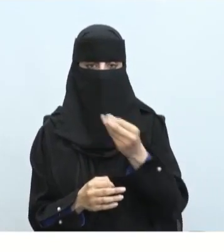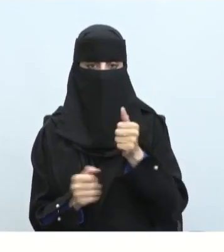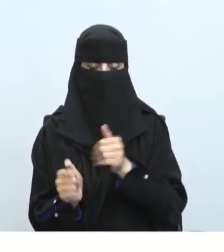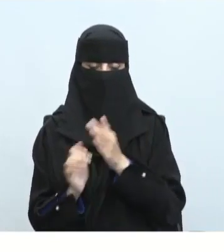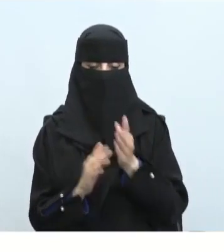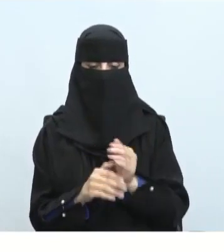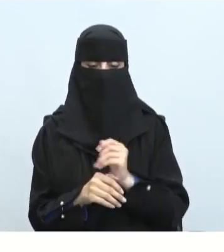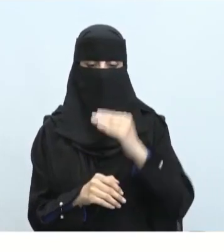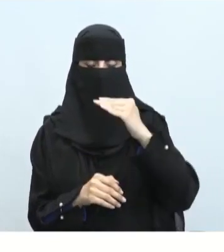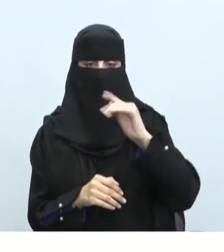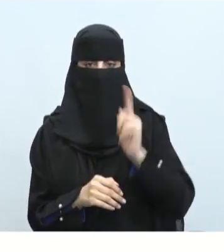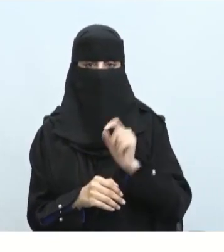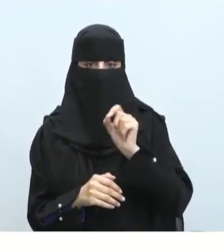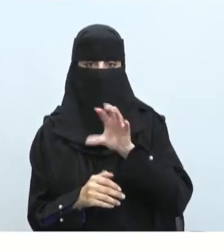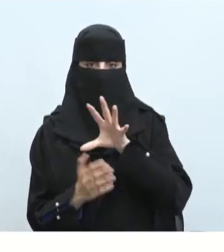الناسخ